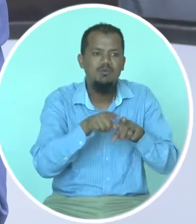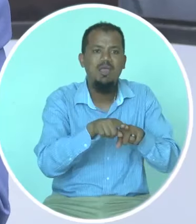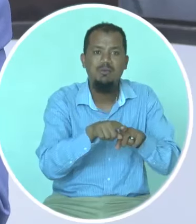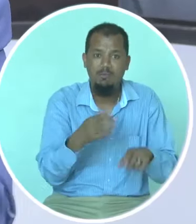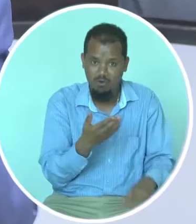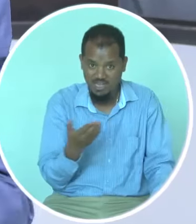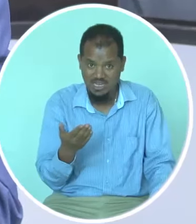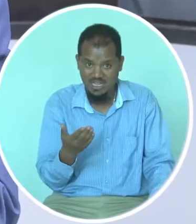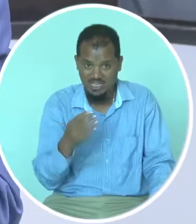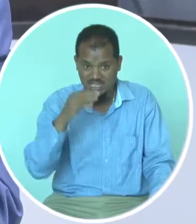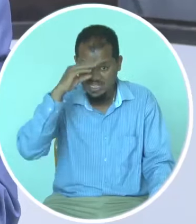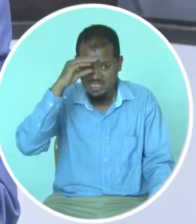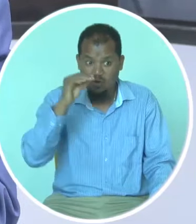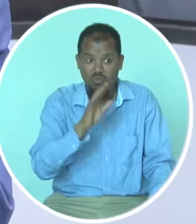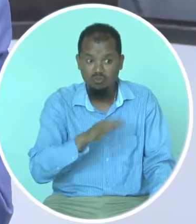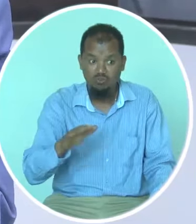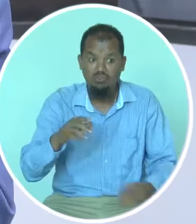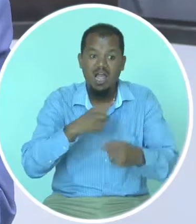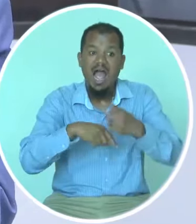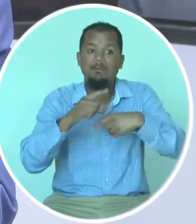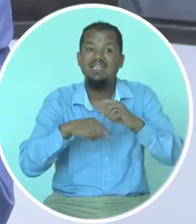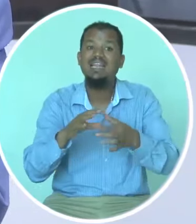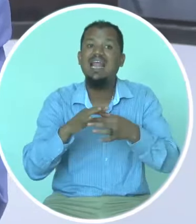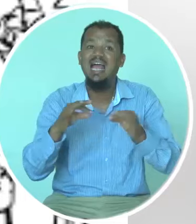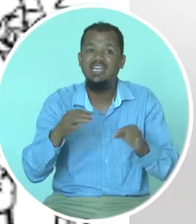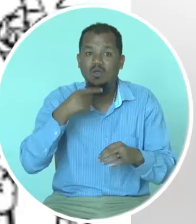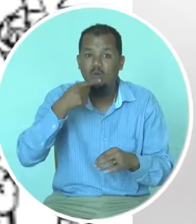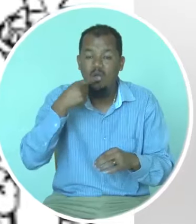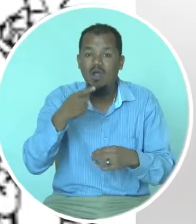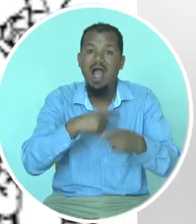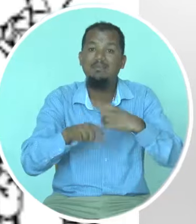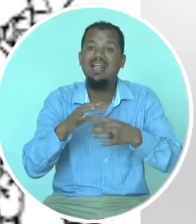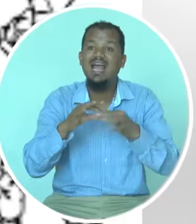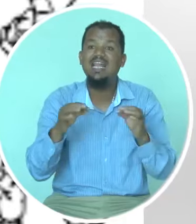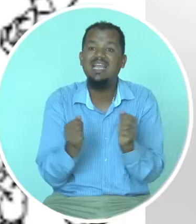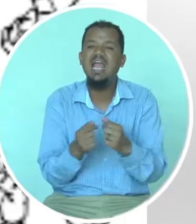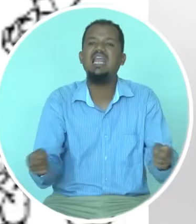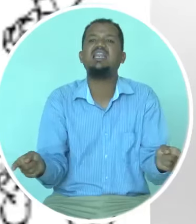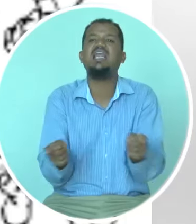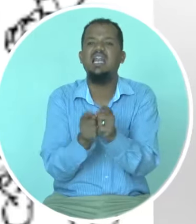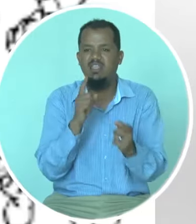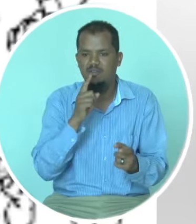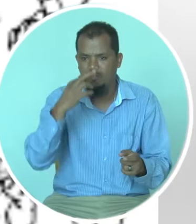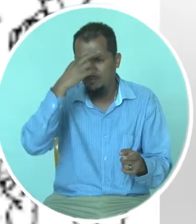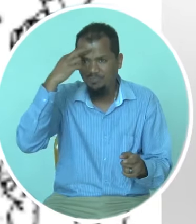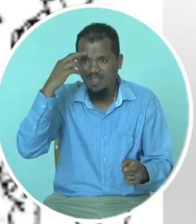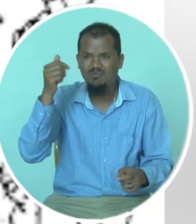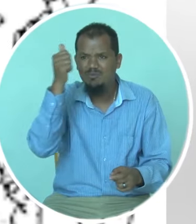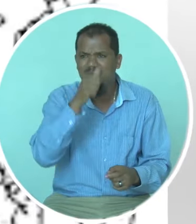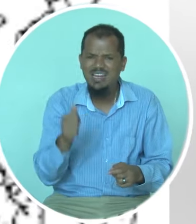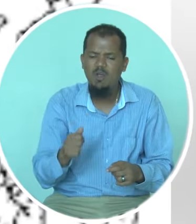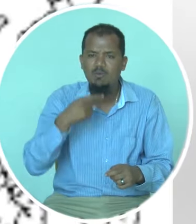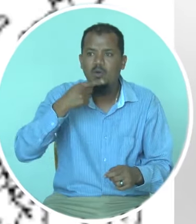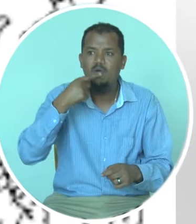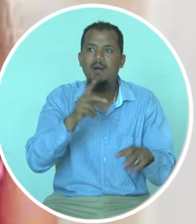ነገር የሰዎች ልጆች አመጣጥ ታሪክ ከቋንቋ አመጣጥ ታሪክ ጋር የተገናኘ ነው ምክንያቱም ማንኛውም